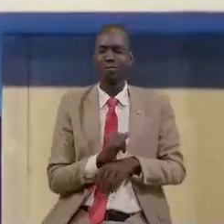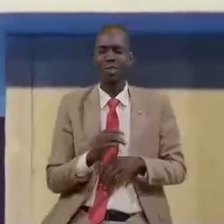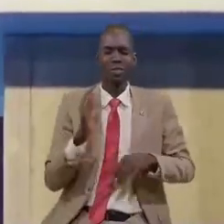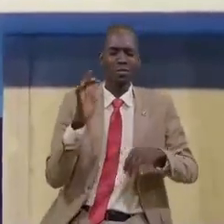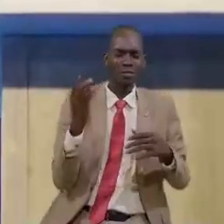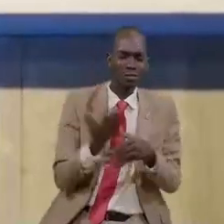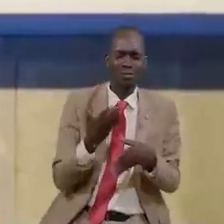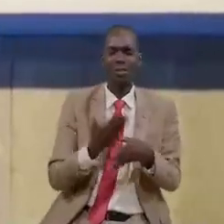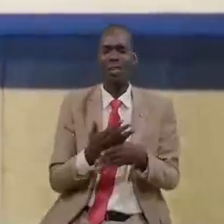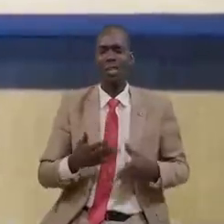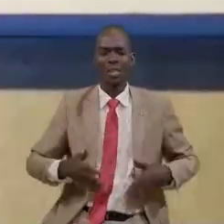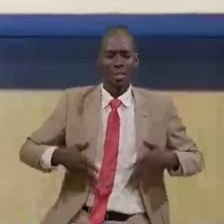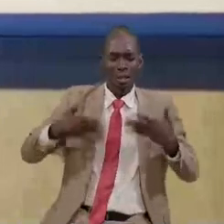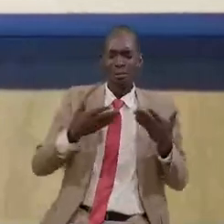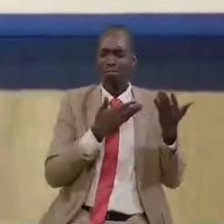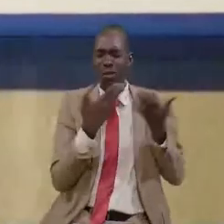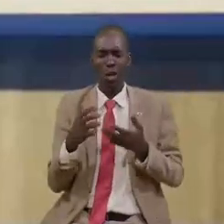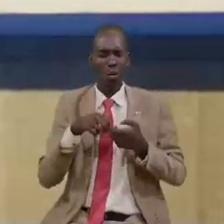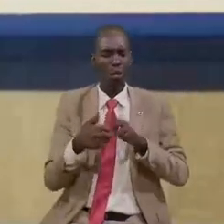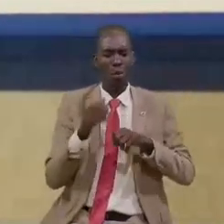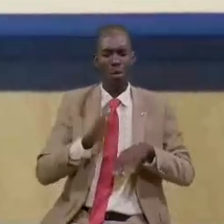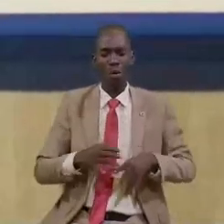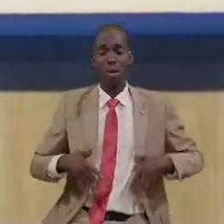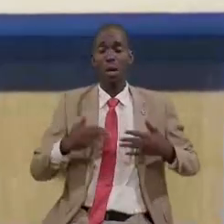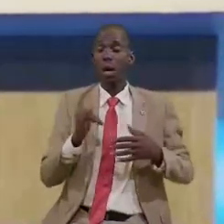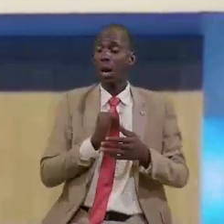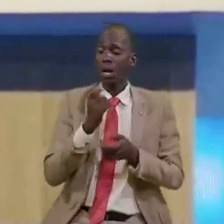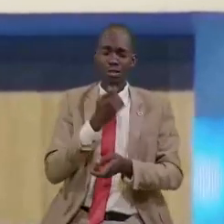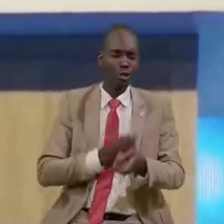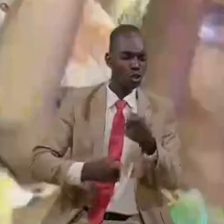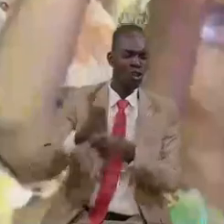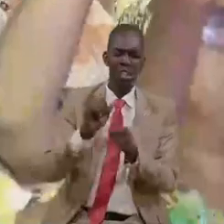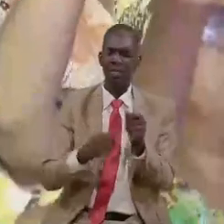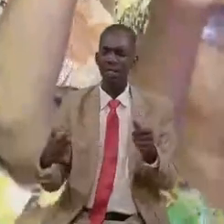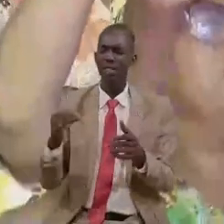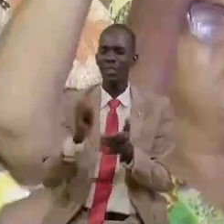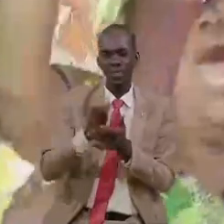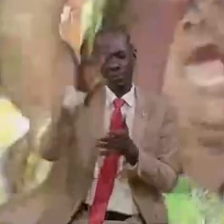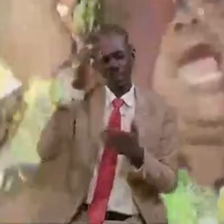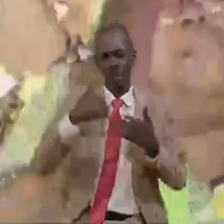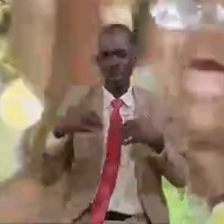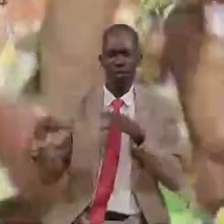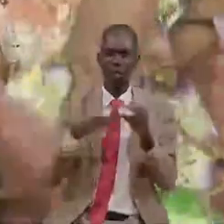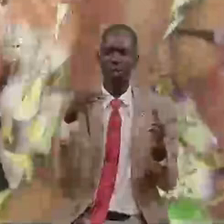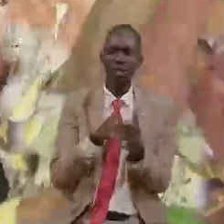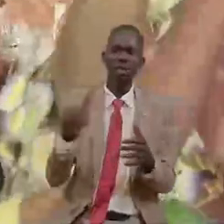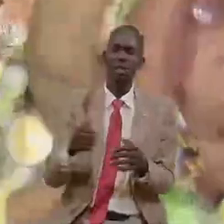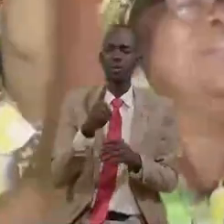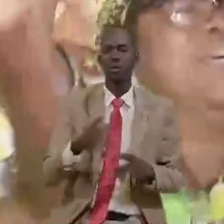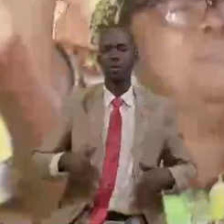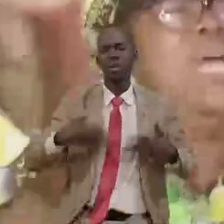apporte les malédictions sur les vies, je révoque tout ce qu'il a fait dans les vies au nom de Jésus. Seigneur, je